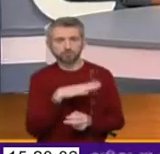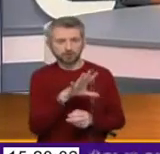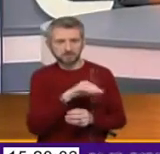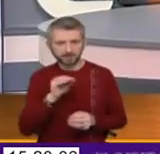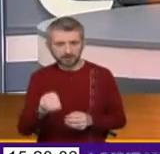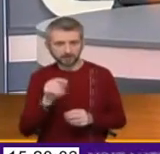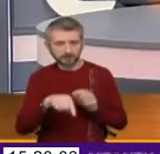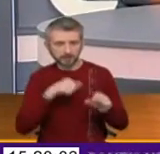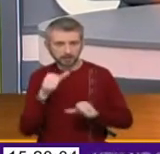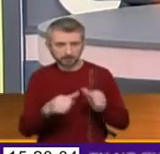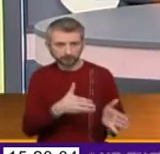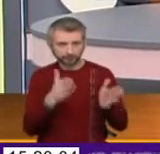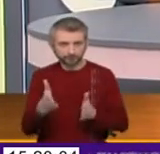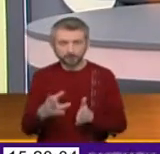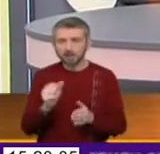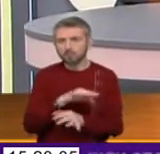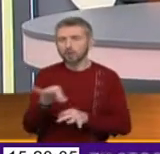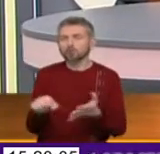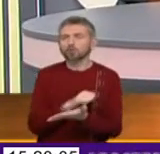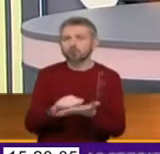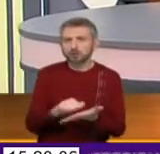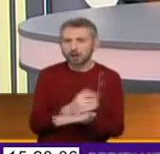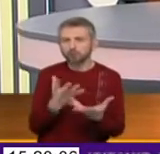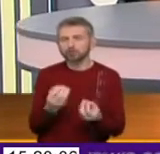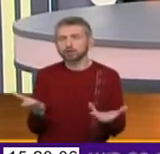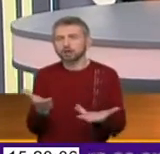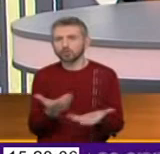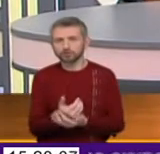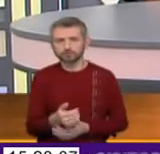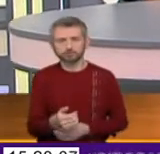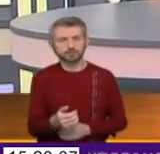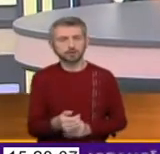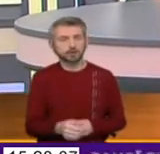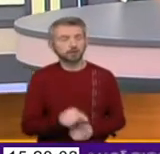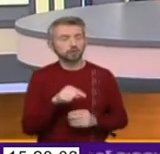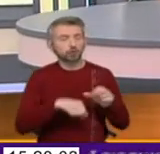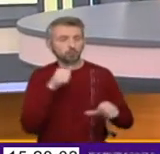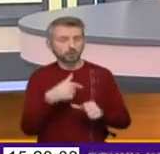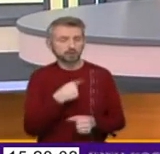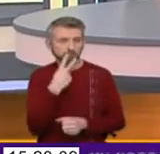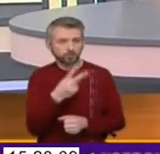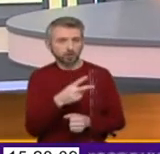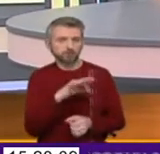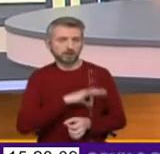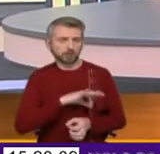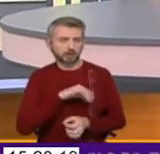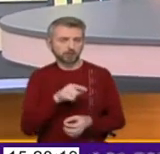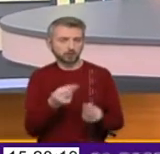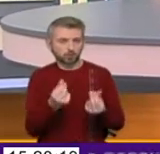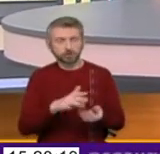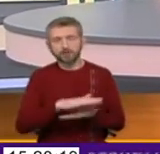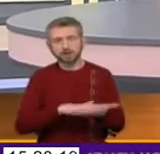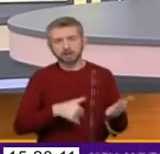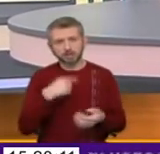перенесені на цей рік. Кажуть, на проєктну документацію ще на якусь там, можливо. В цьому році ми побачимо реалізацію цих коштів. Ну, а далі,